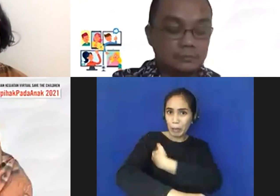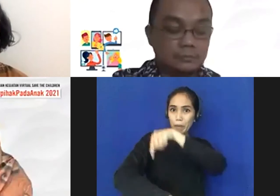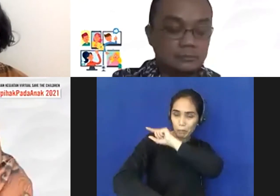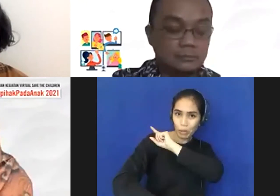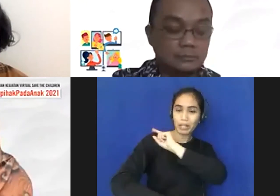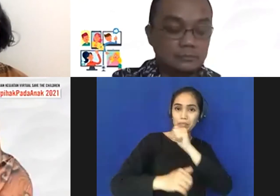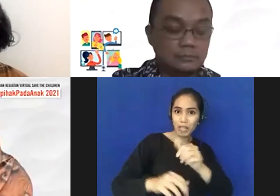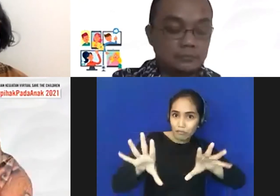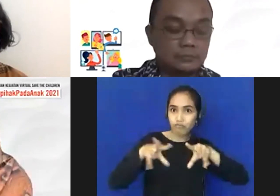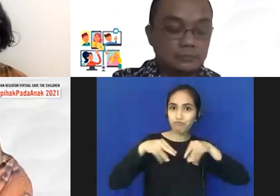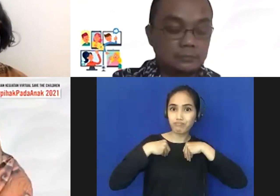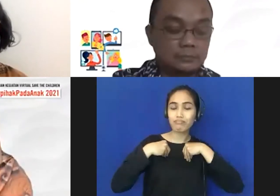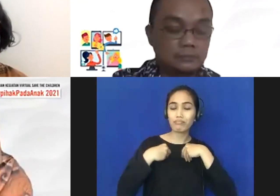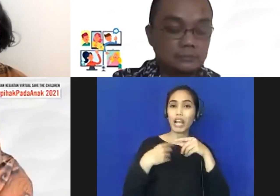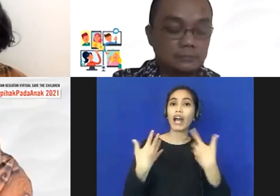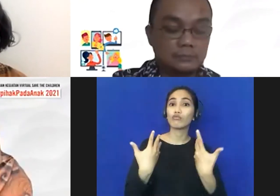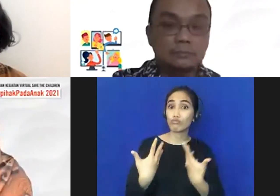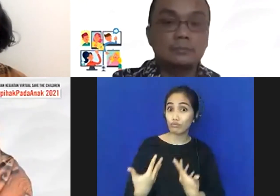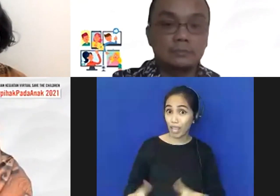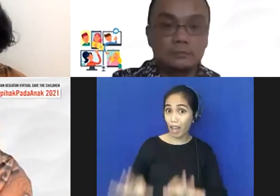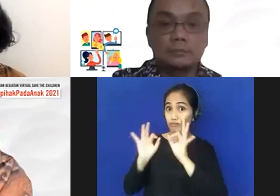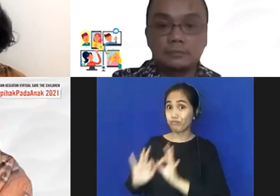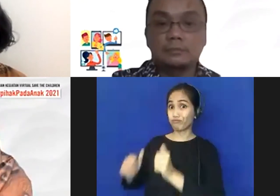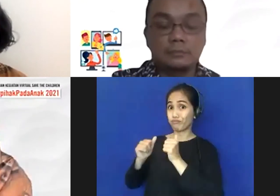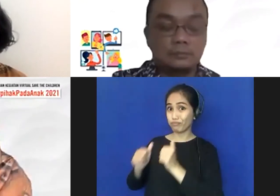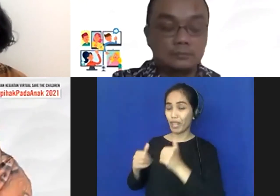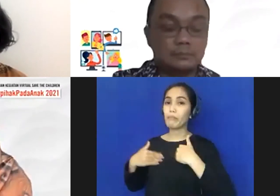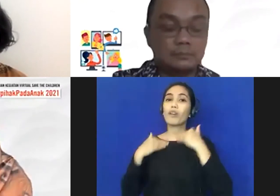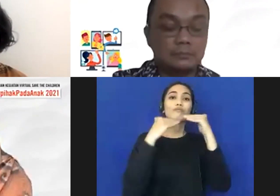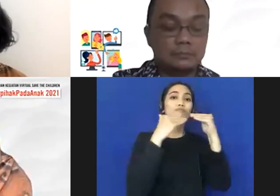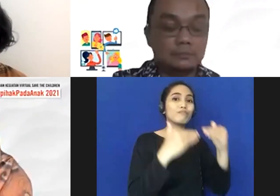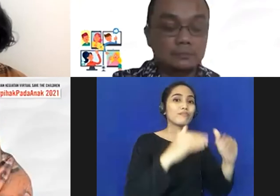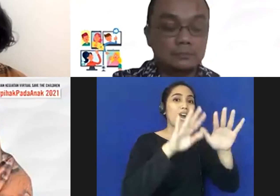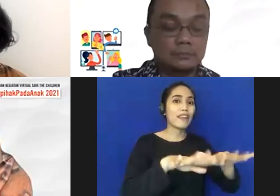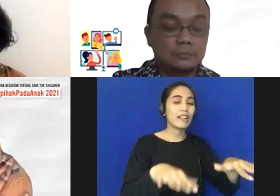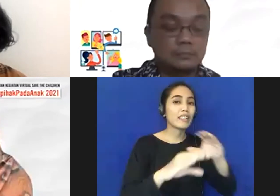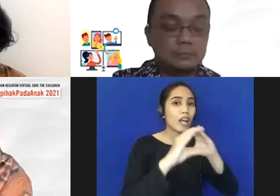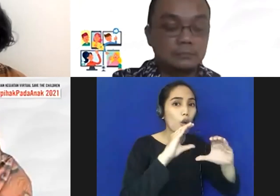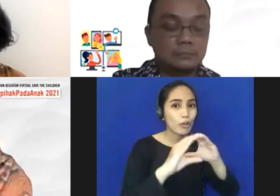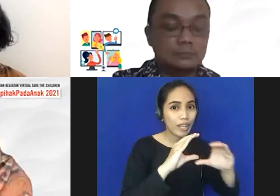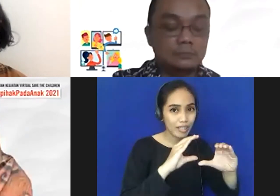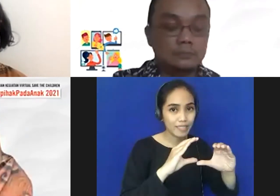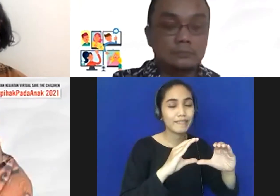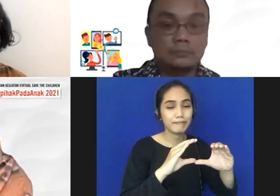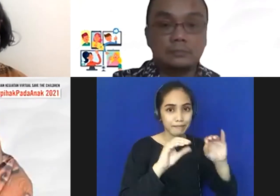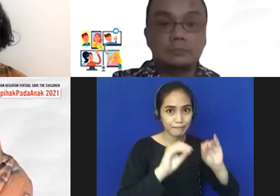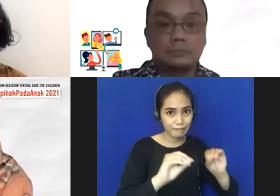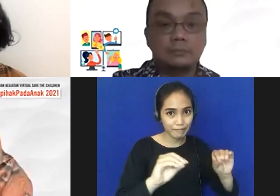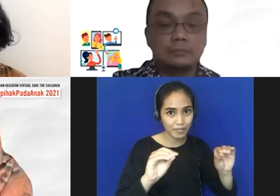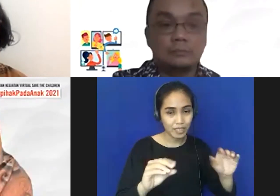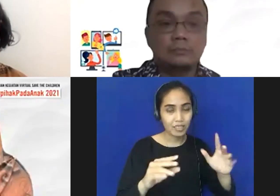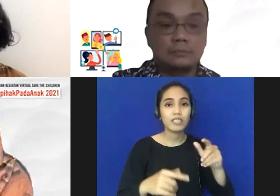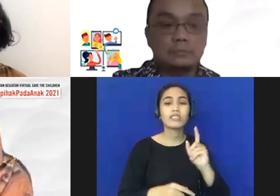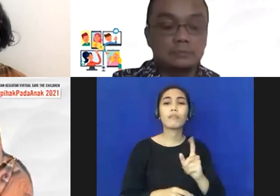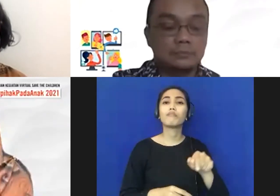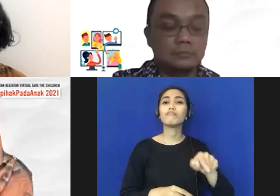kondisi ini. Nah, setelah itu kemudian kita coba berkomunikasi dengan anak. Yang paling diharapkan bagi anak itu adalah